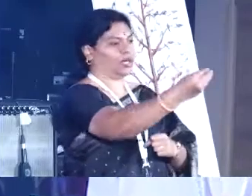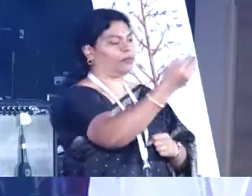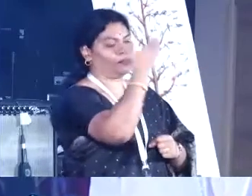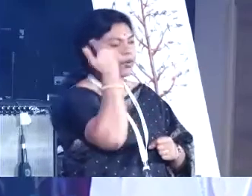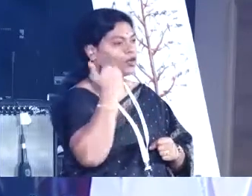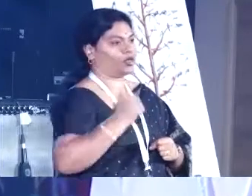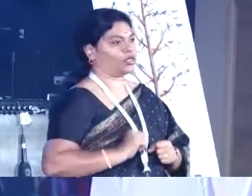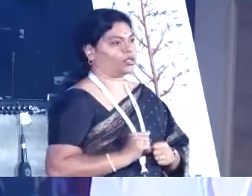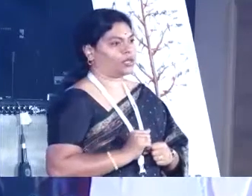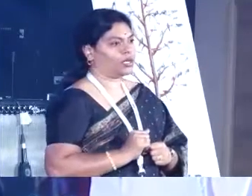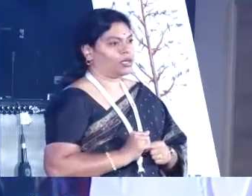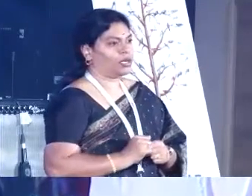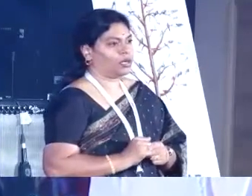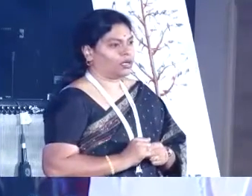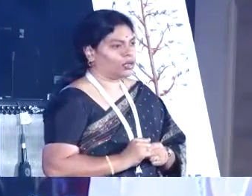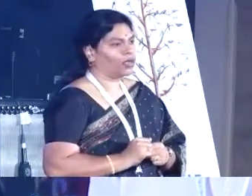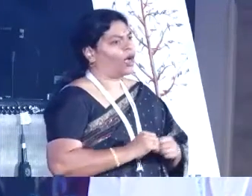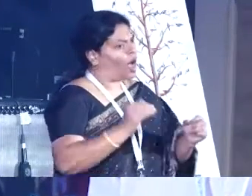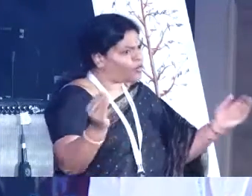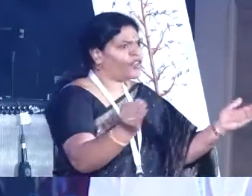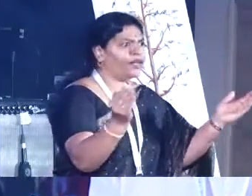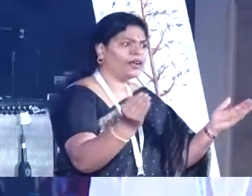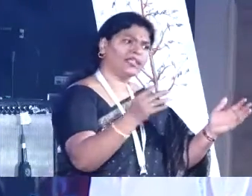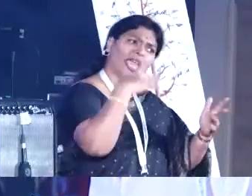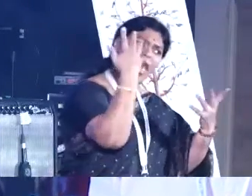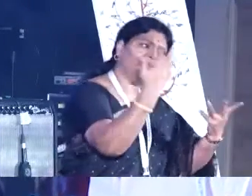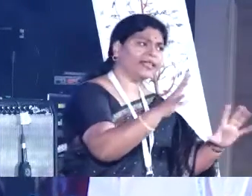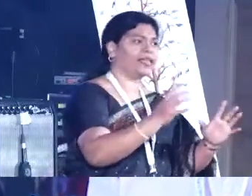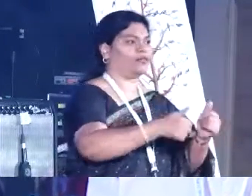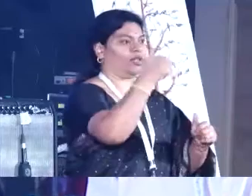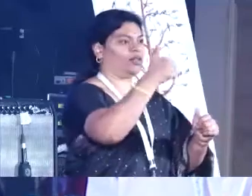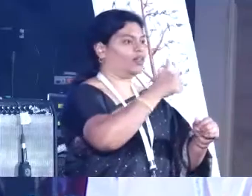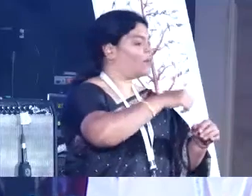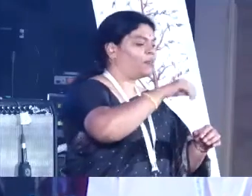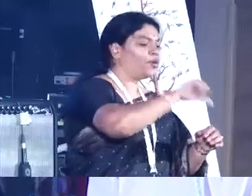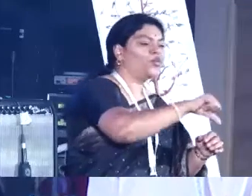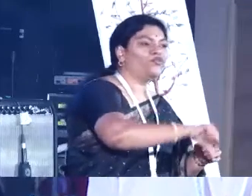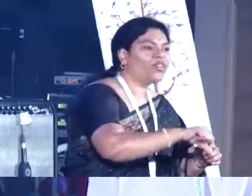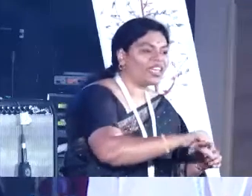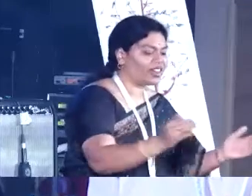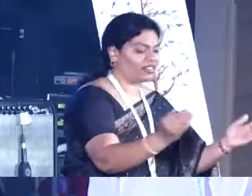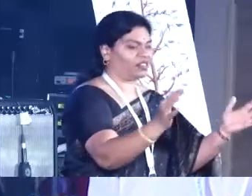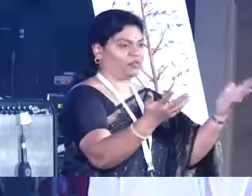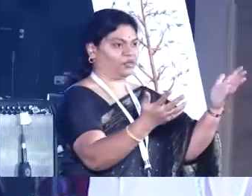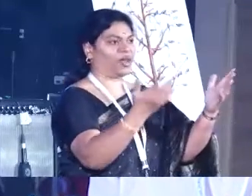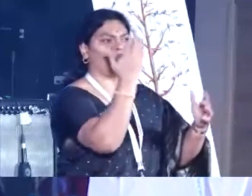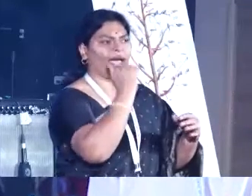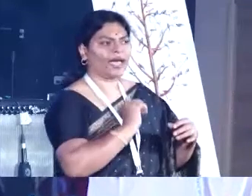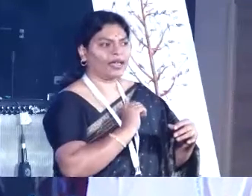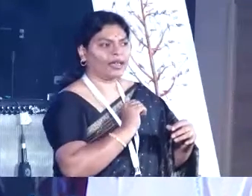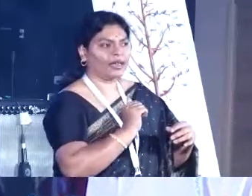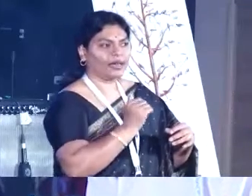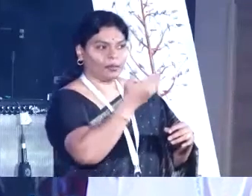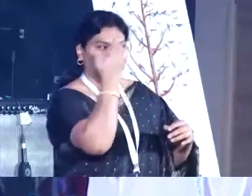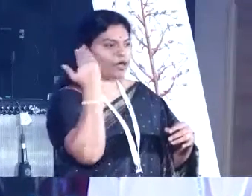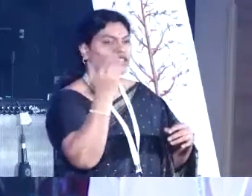क्योंकि जिस प्रकार उगते हुए सूरज को तो सब प्रणाम करता है लेकिन डूबते हुए सूरज को कोई प्रणाम नहीं करता। क्यों? क्योंकि वो